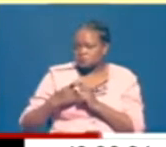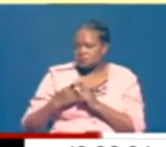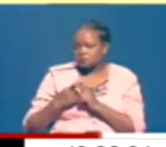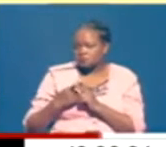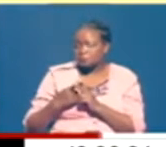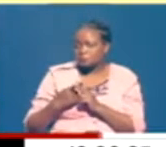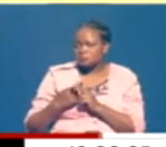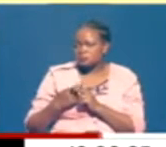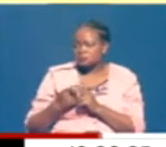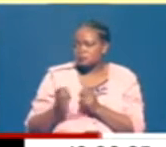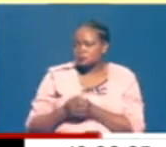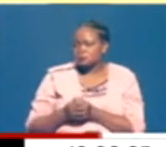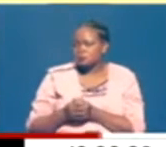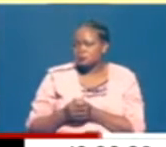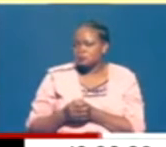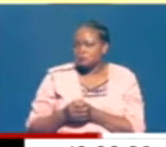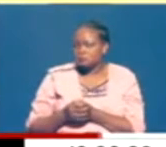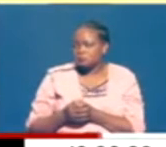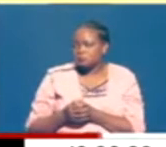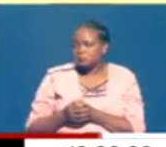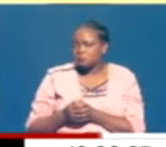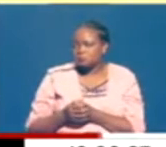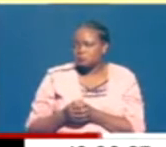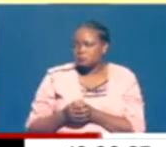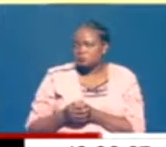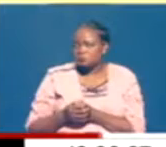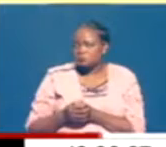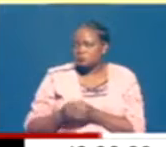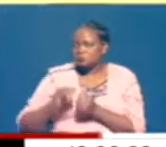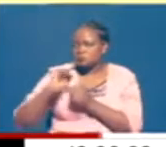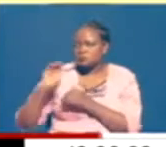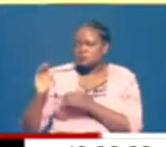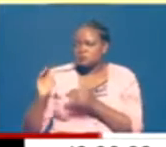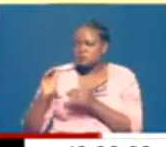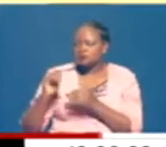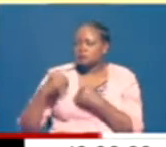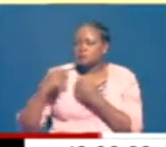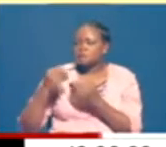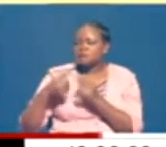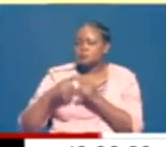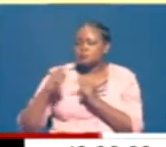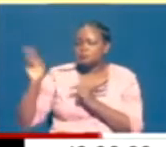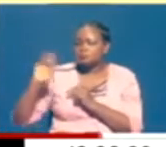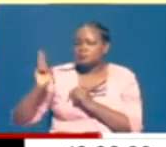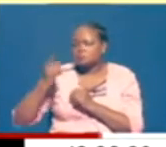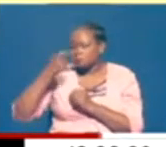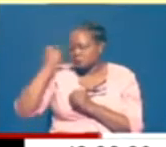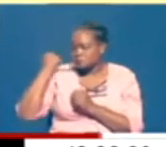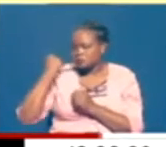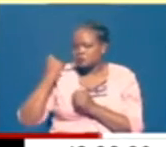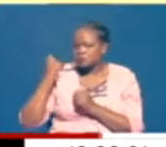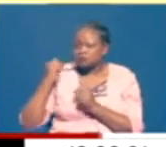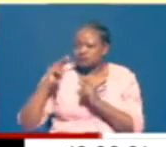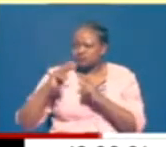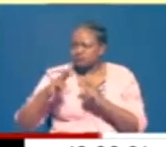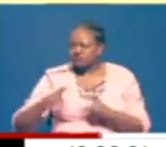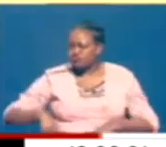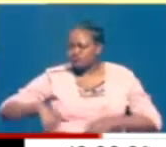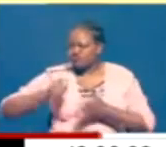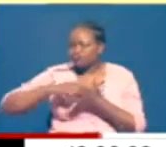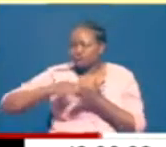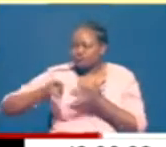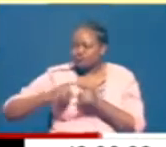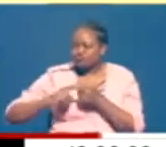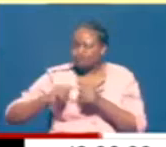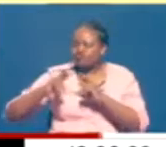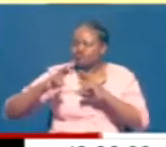hiyo mchakato ya kufanya hiyo ya kupeleka referendum, kwa sababu walishachambua zile masignature,